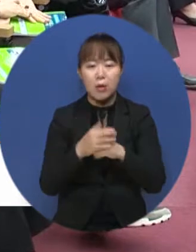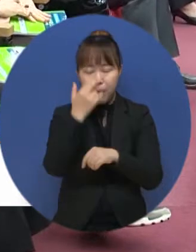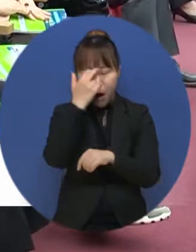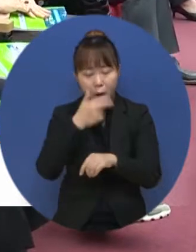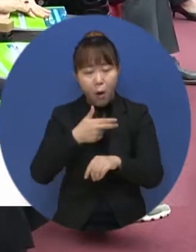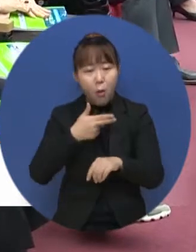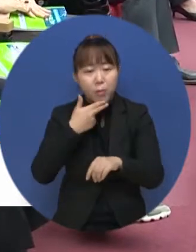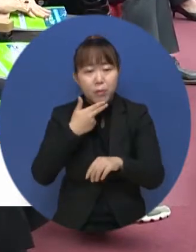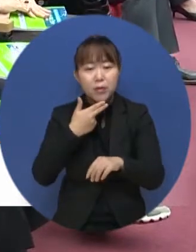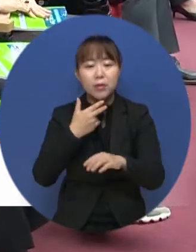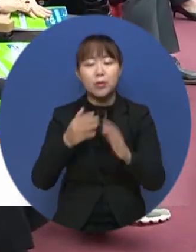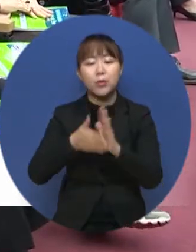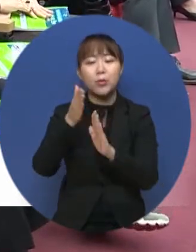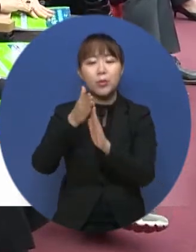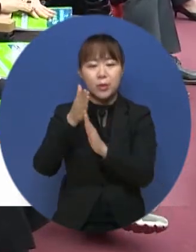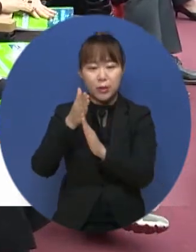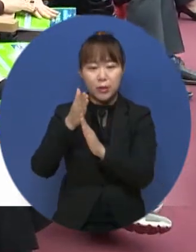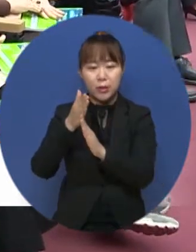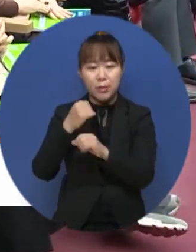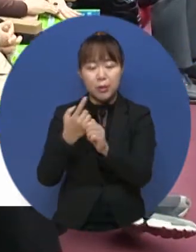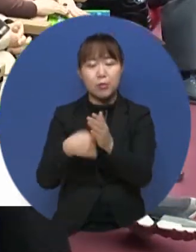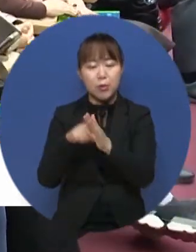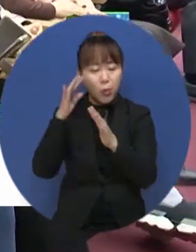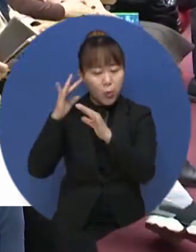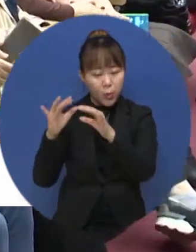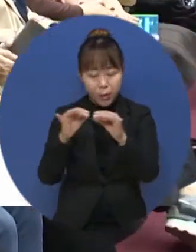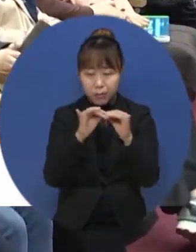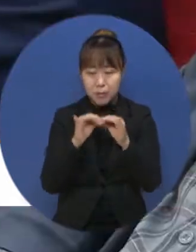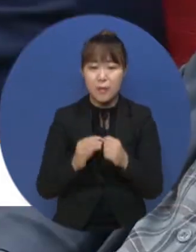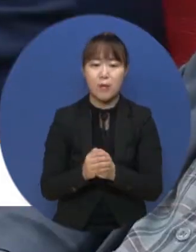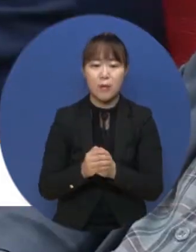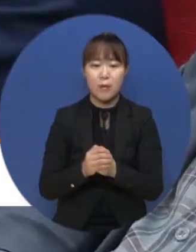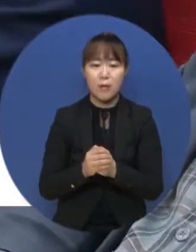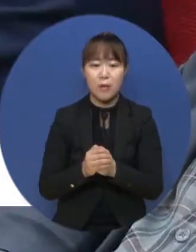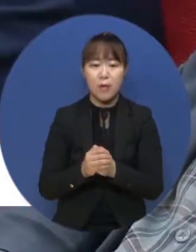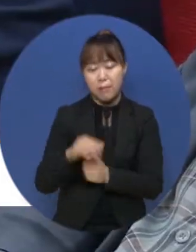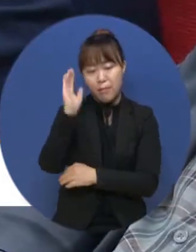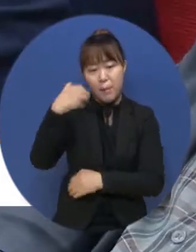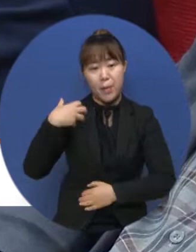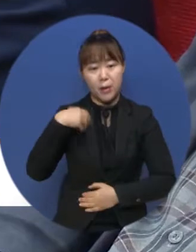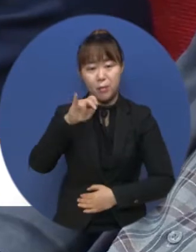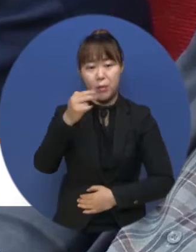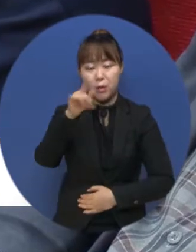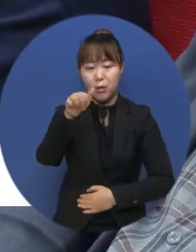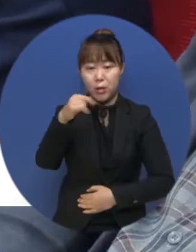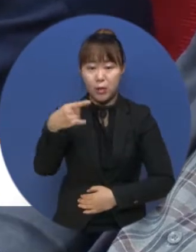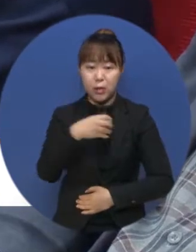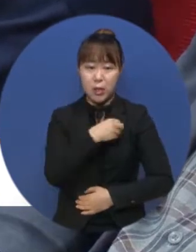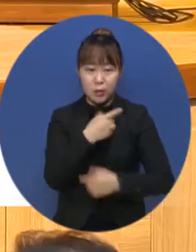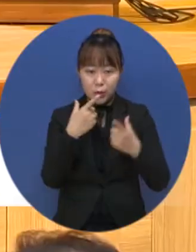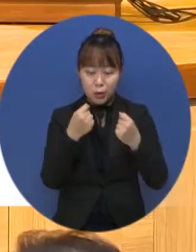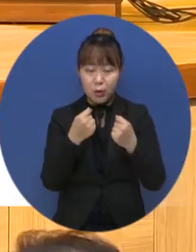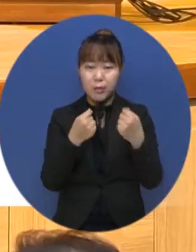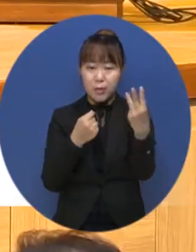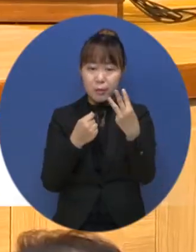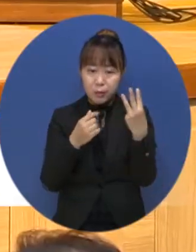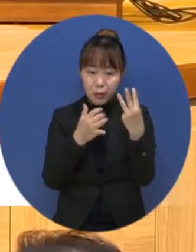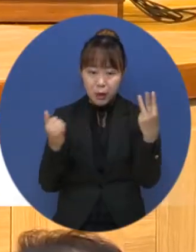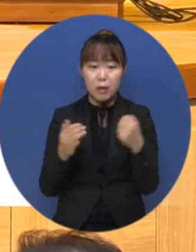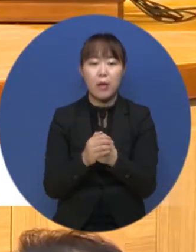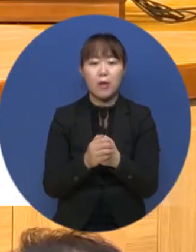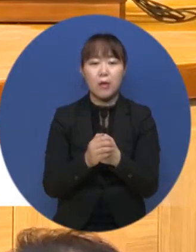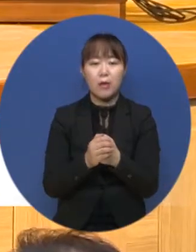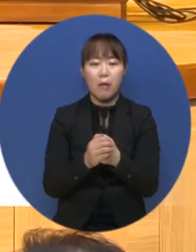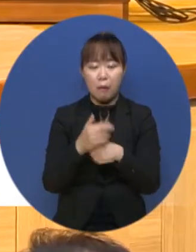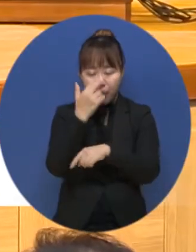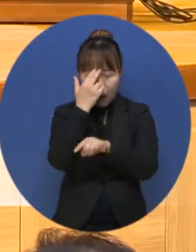조성에 대한 공감대를 높였습니다. 이 자리에서 좌장을 맡은 민덕희 의원 등 3명의 의원들은 무장애 도시를